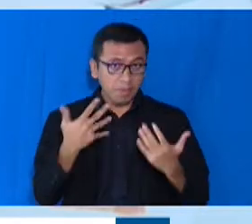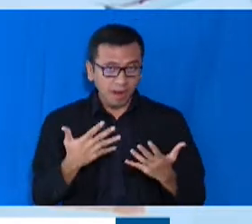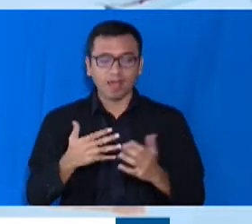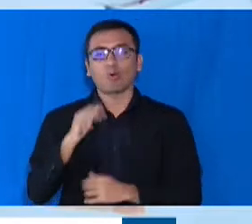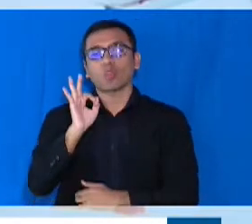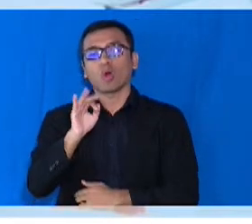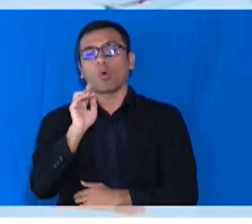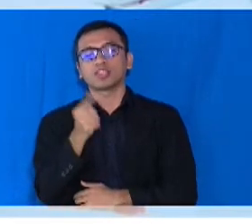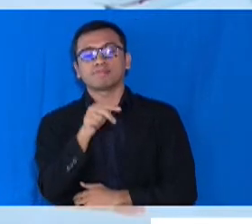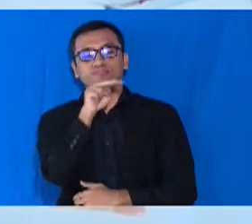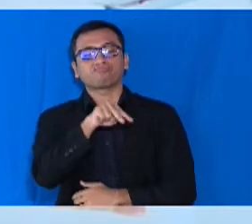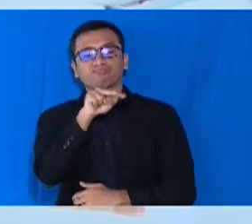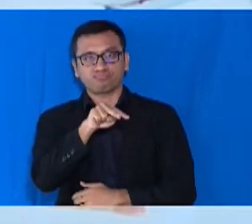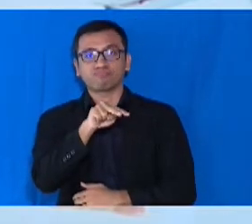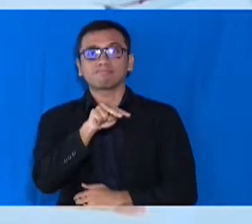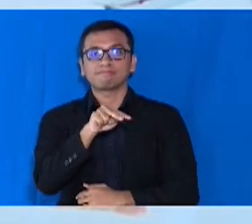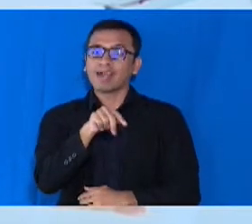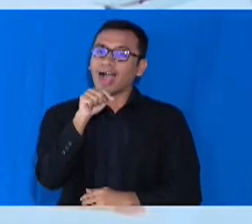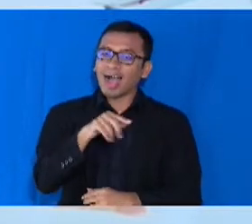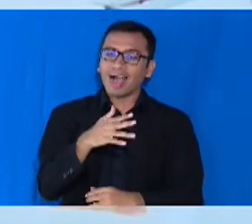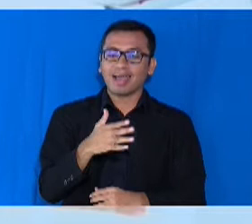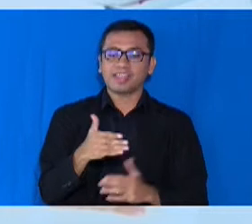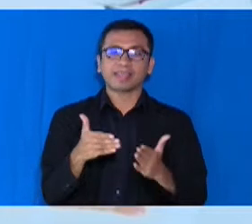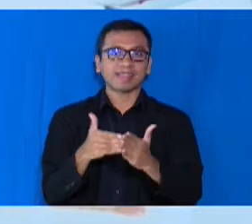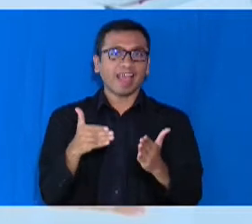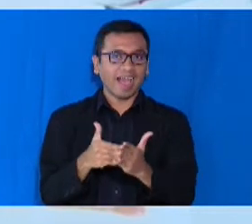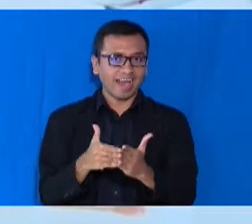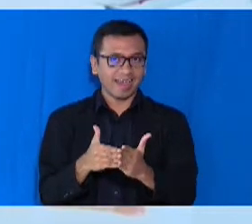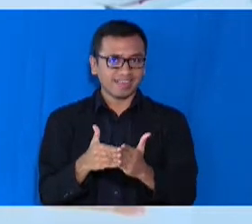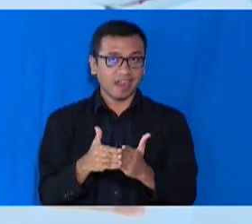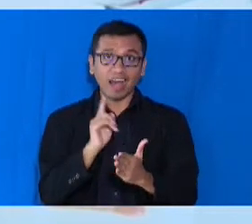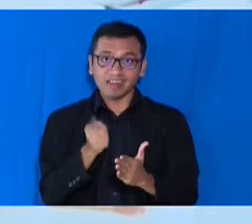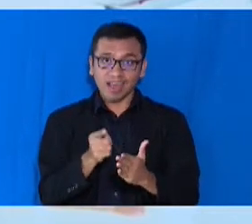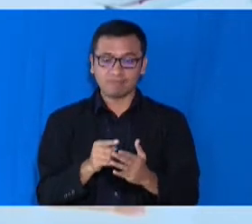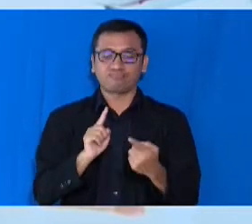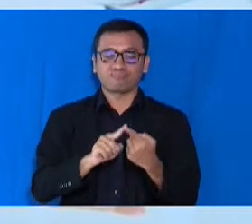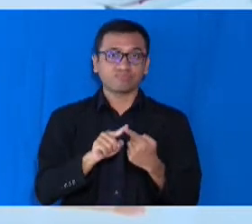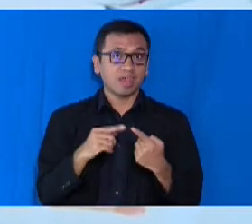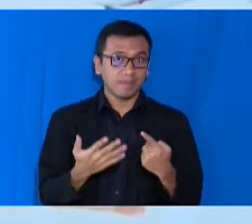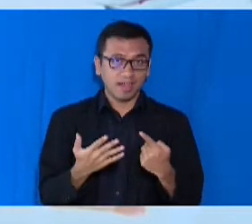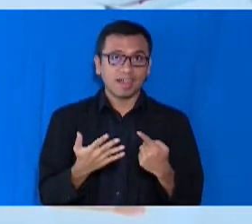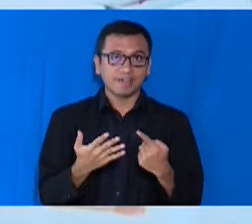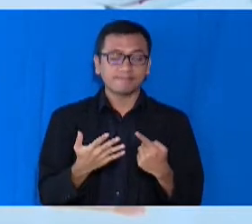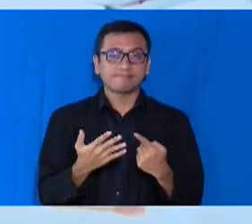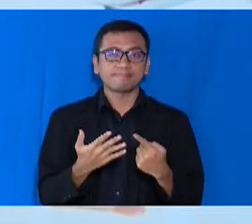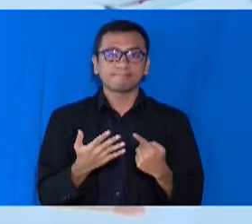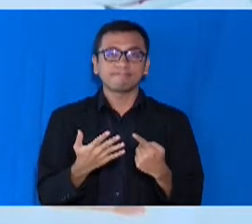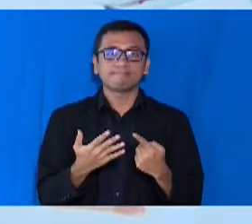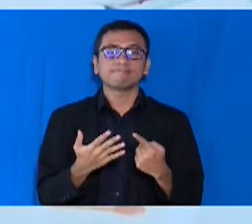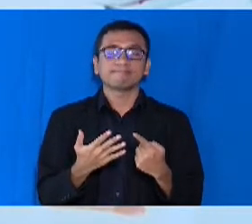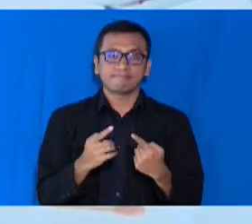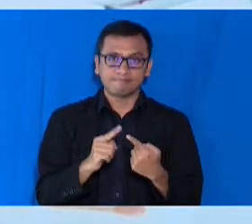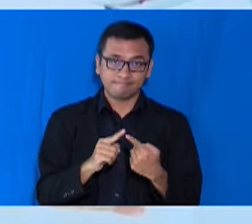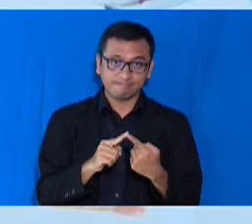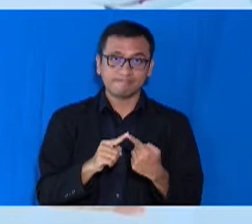mulai berbagai tantangan. Pertama, apakah kita punya kemampuan